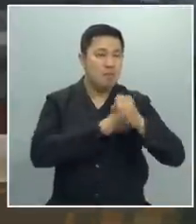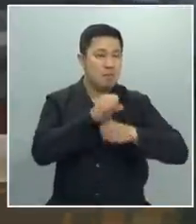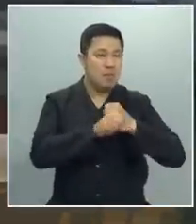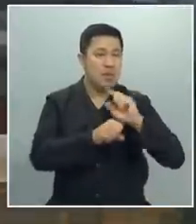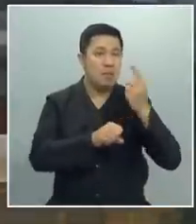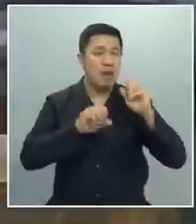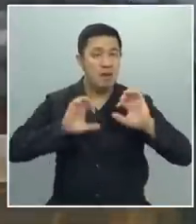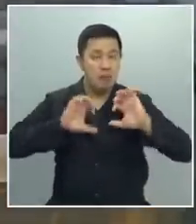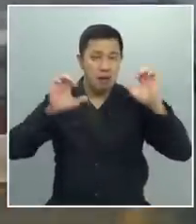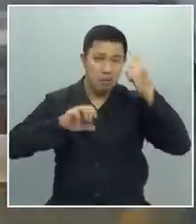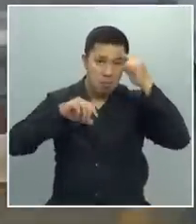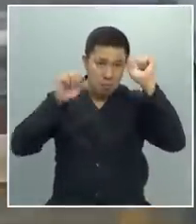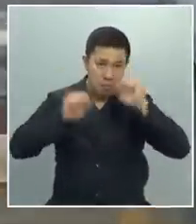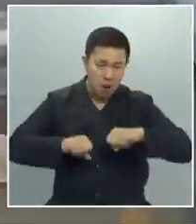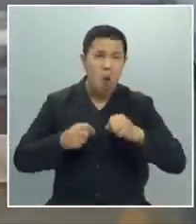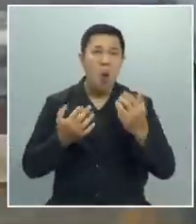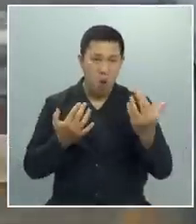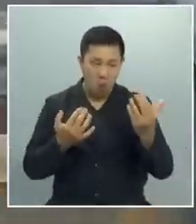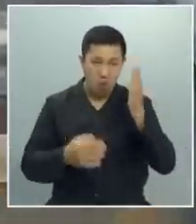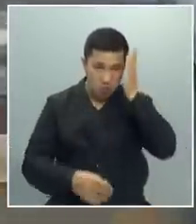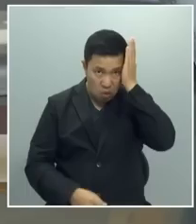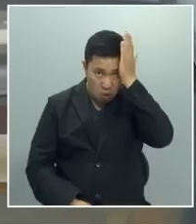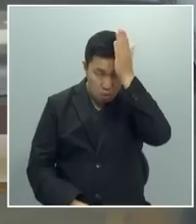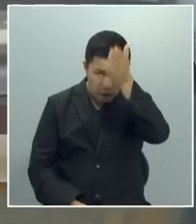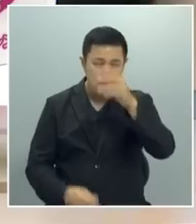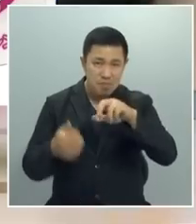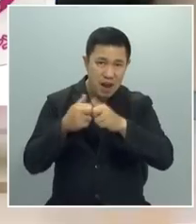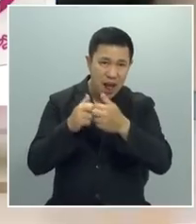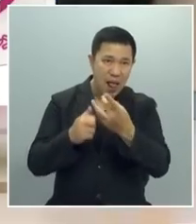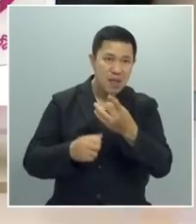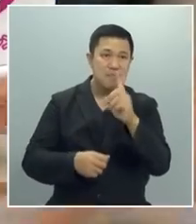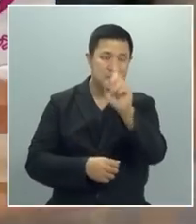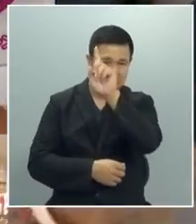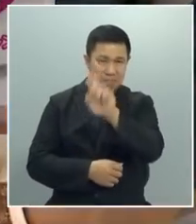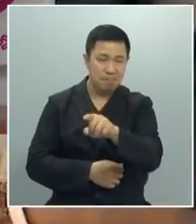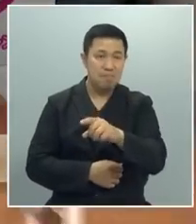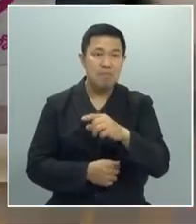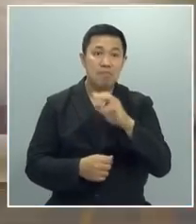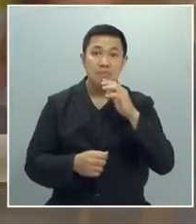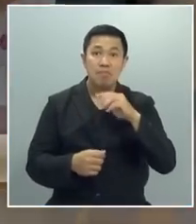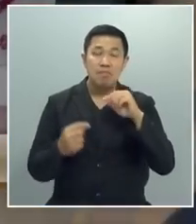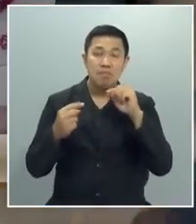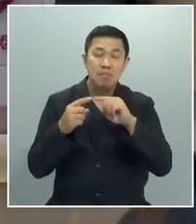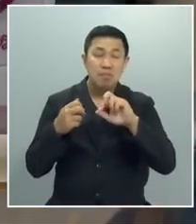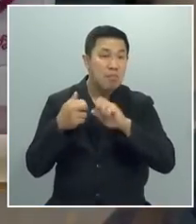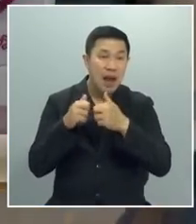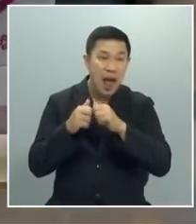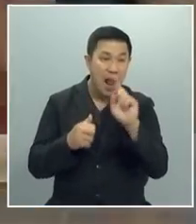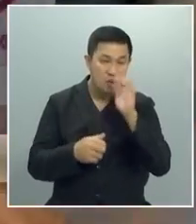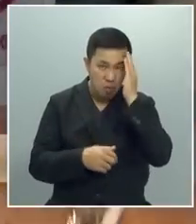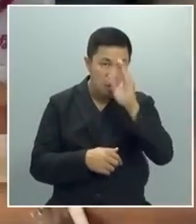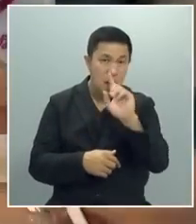สินใจแบบนี้ก็เตรียมรับผลที่จะตามมาก็แล้วกันโดยที่ผลที่จะมาประเทศหนึ่งประการที่ 1